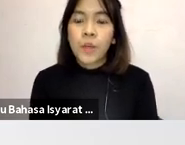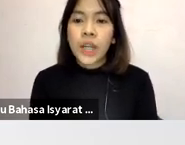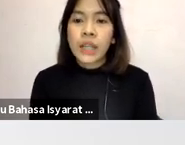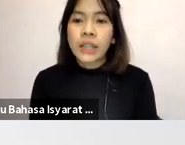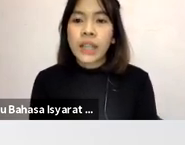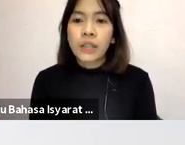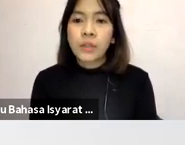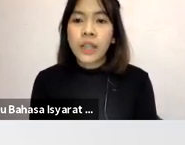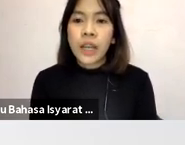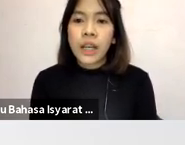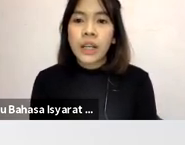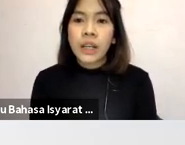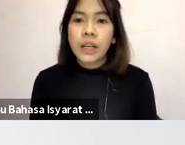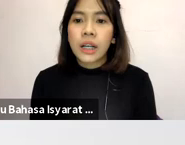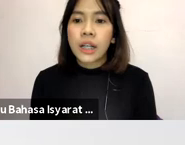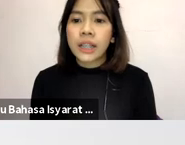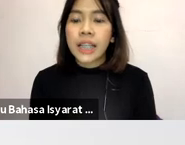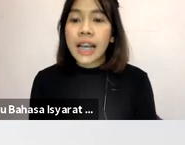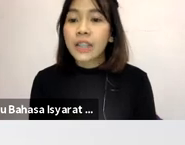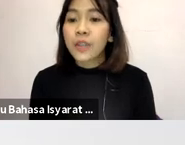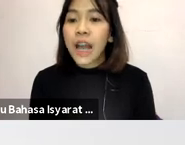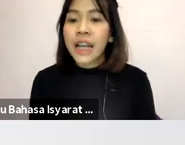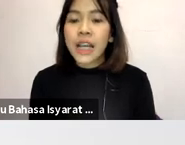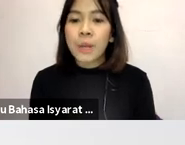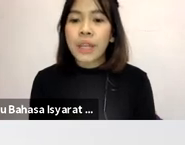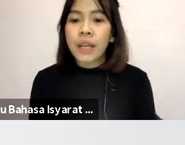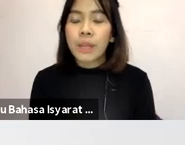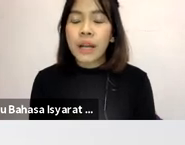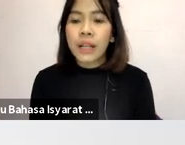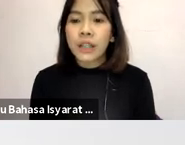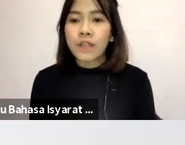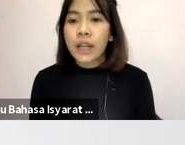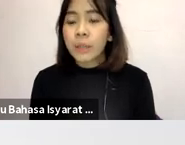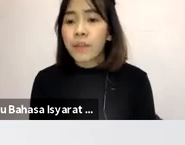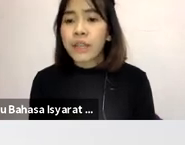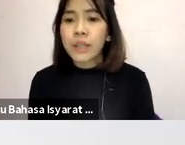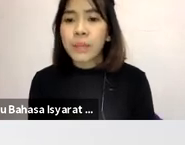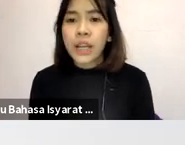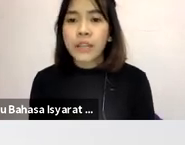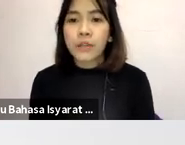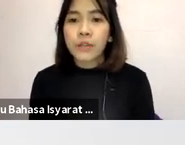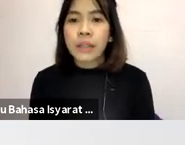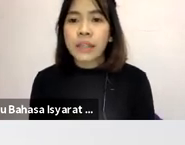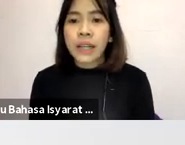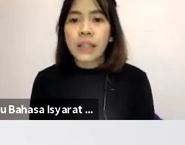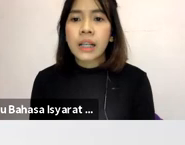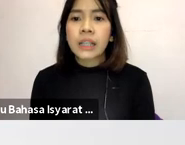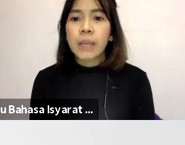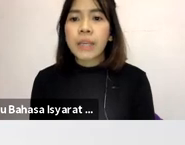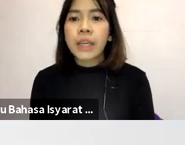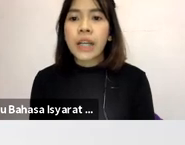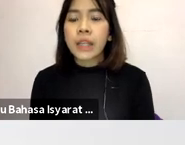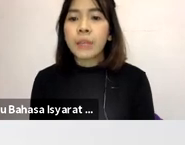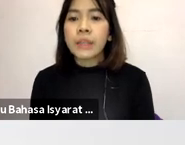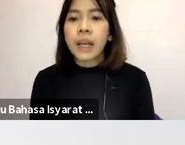mungkin nanti Selanjutnya ketika Ya sudah ada yang namanya lembaga sertifikasi profesi mengenai juru bahasa isyarat